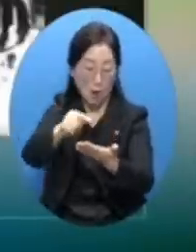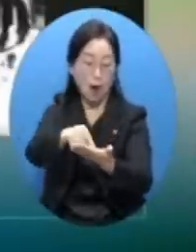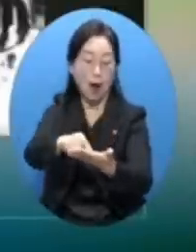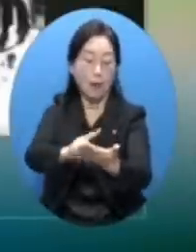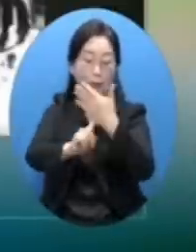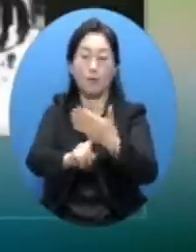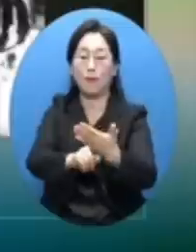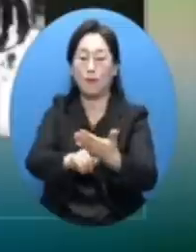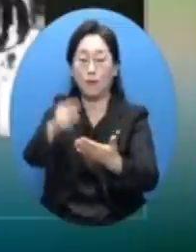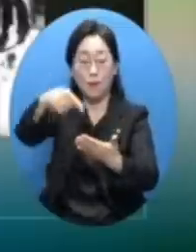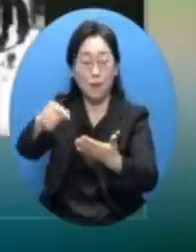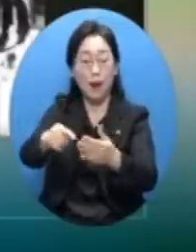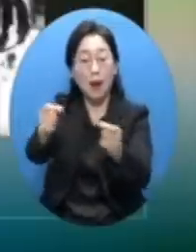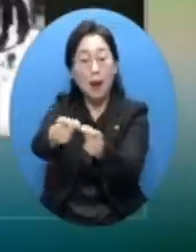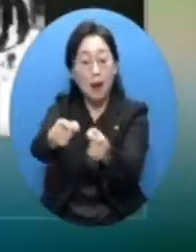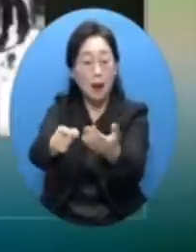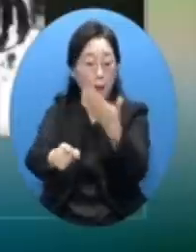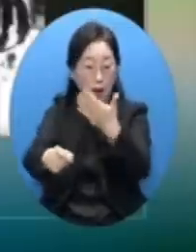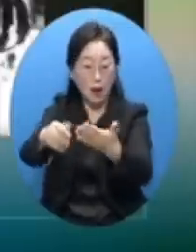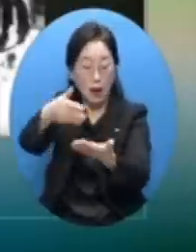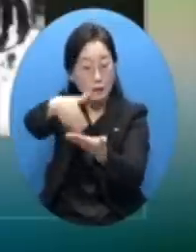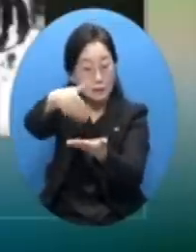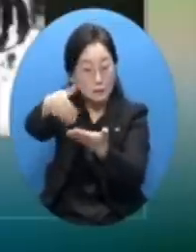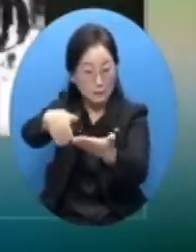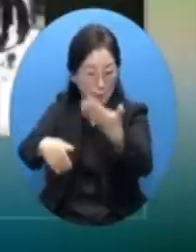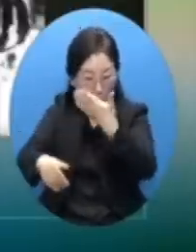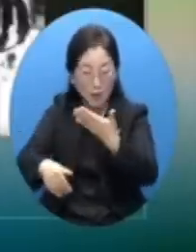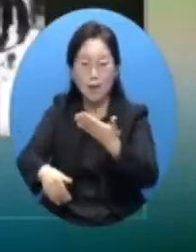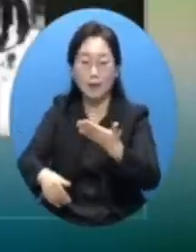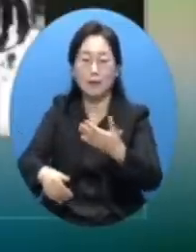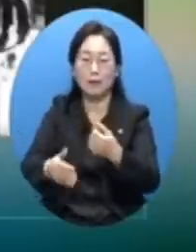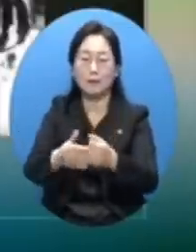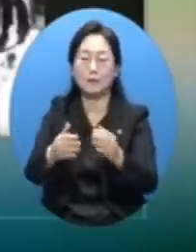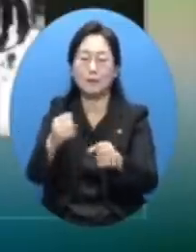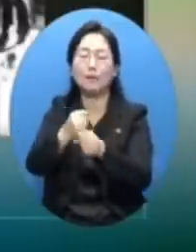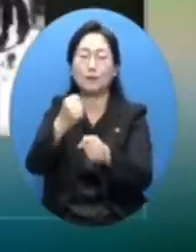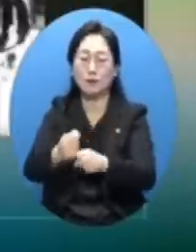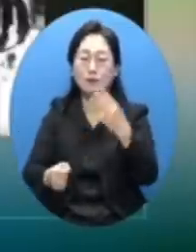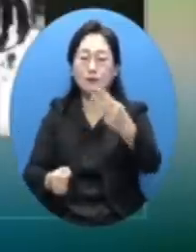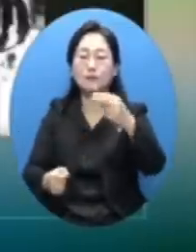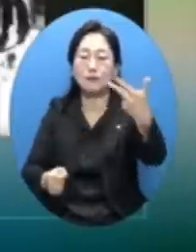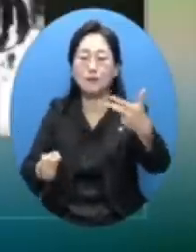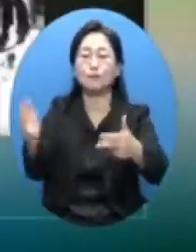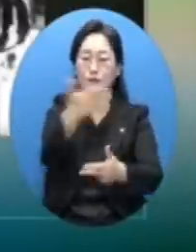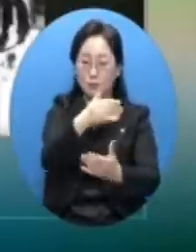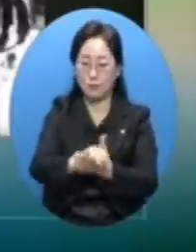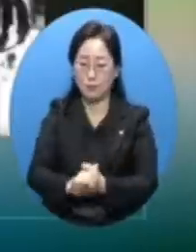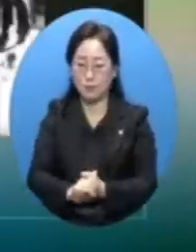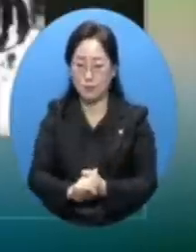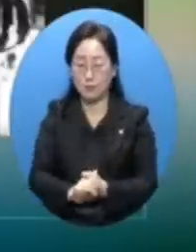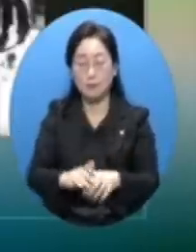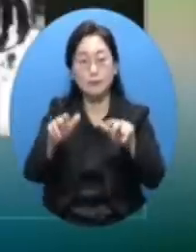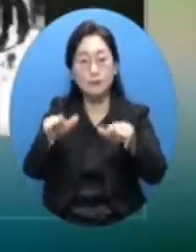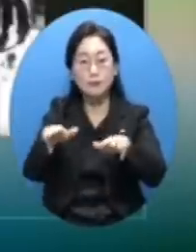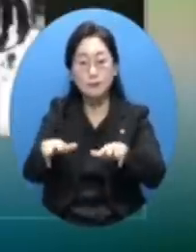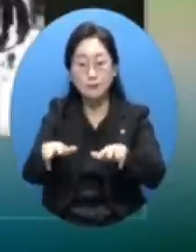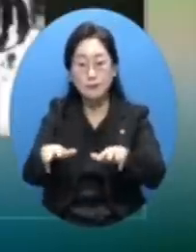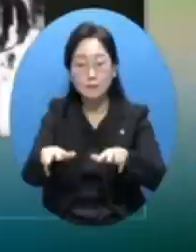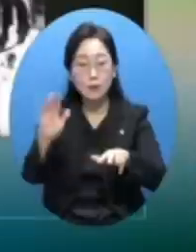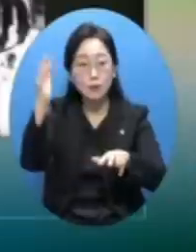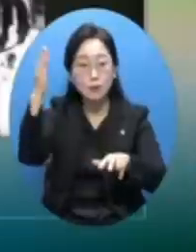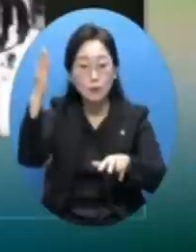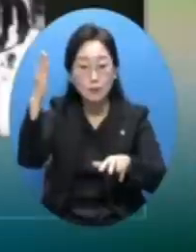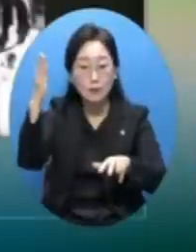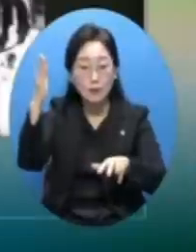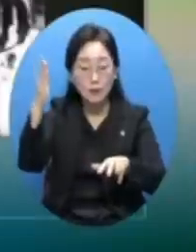집 앞에 왔다는 거 다 보여주고 그것이 그 앱을 깔아서 한 게 2007년도부터 그러니까 지금 요즘